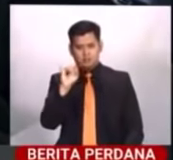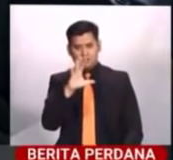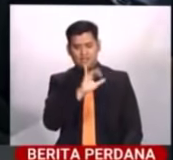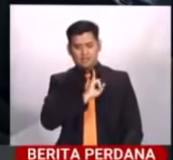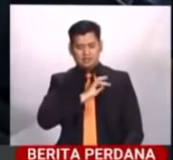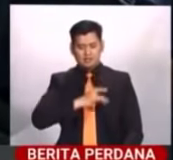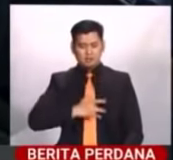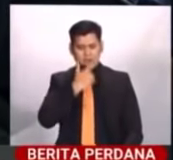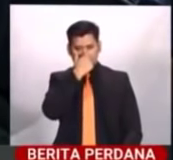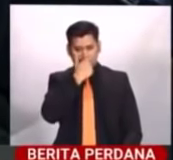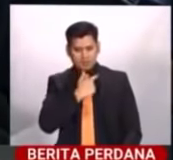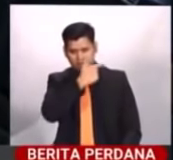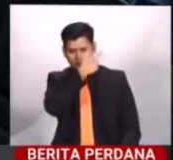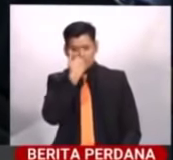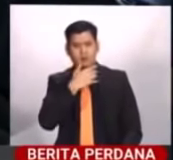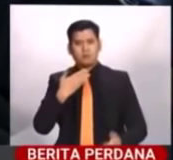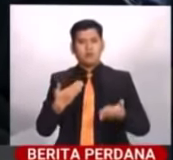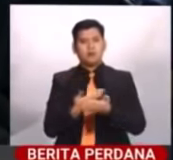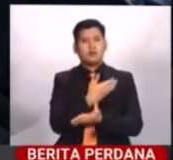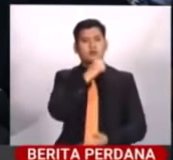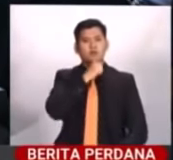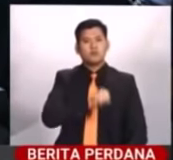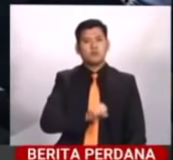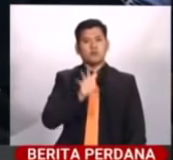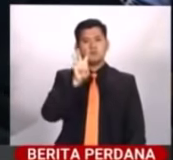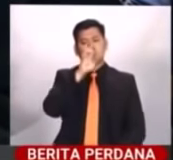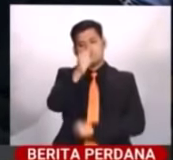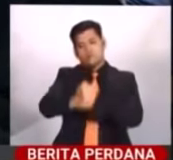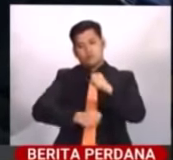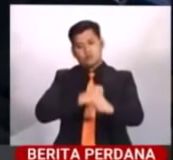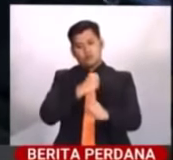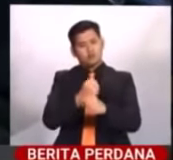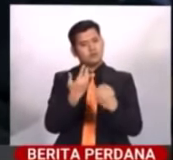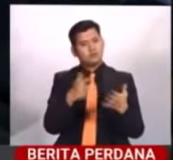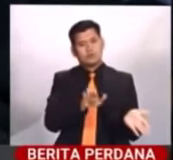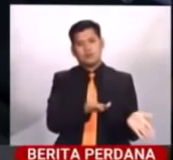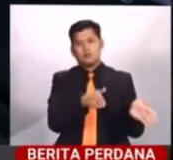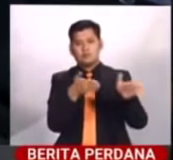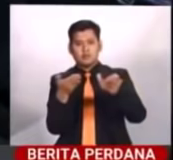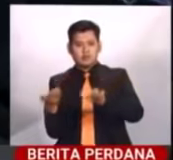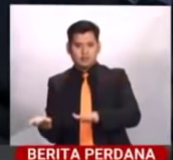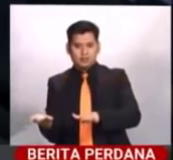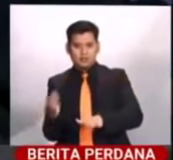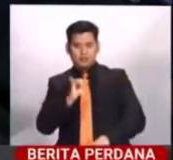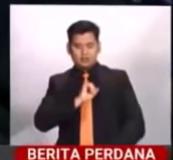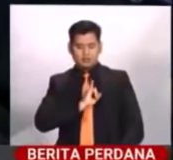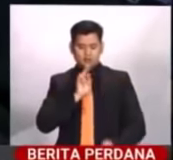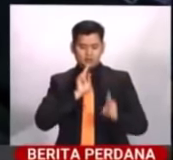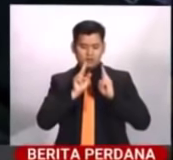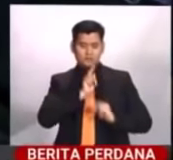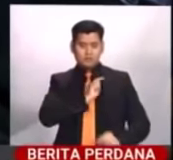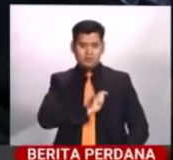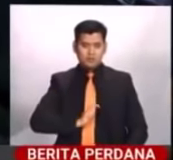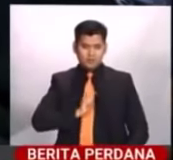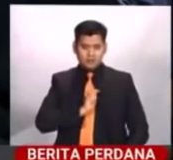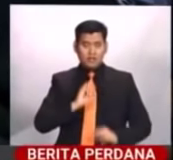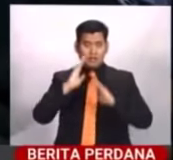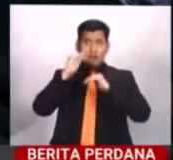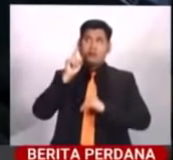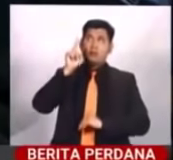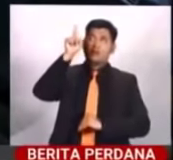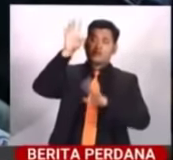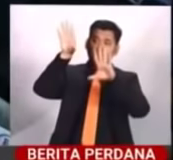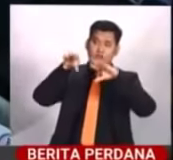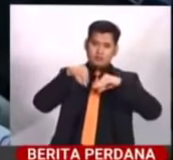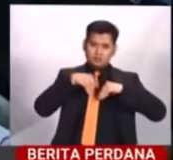anak muda ya, baru umur 40 tahun mungkin. Jadi saya takziah, moga Allah menerima dan mengampuni